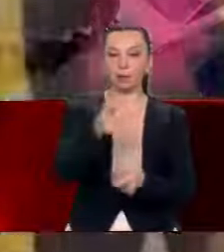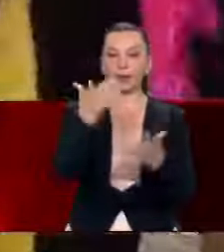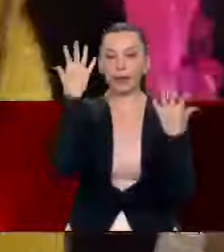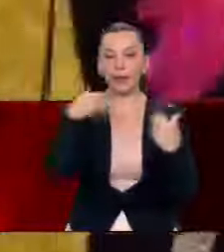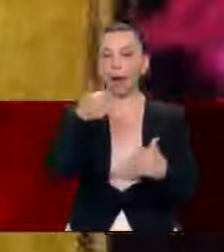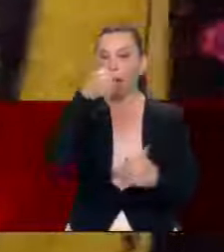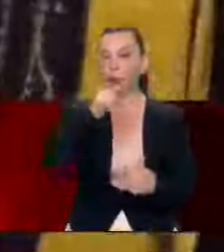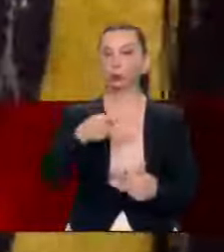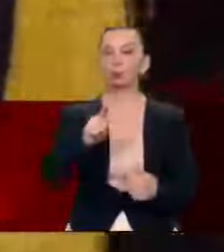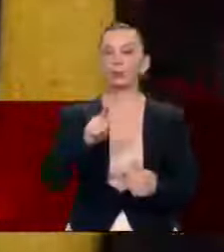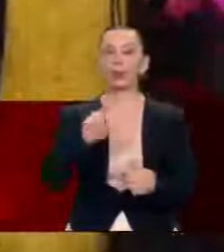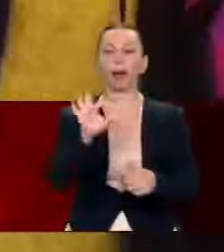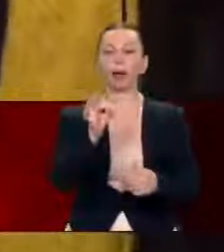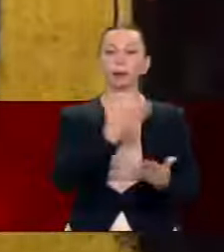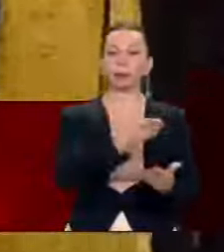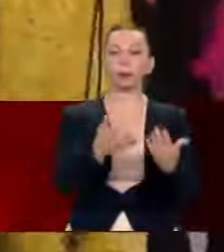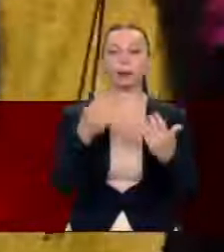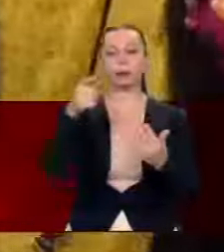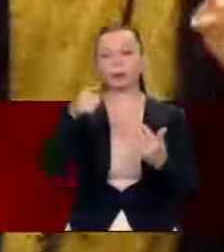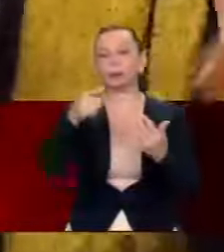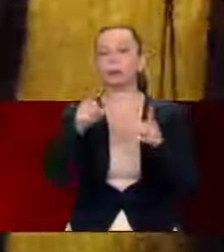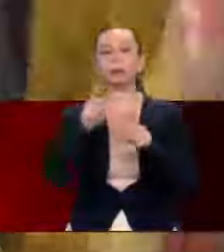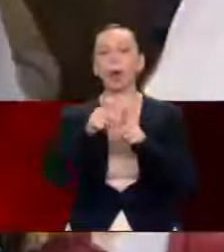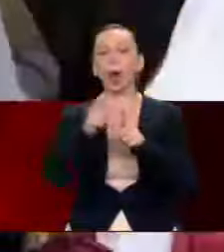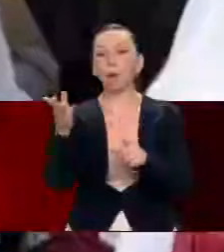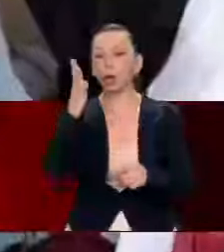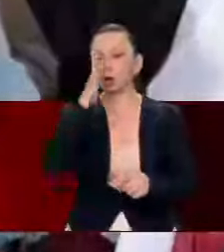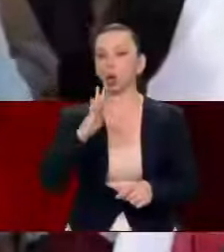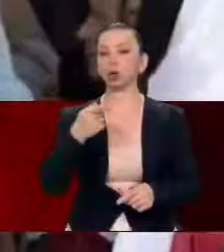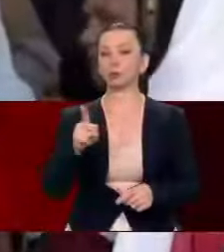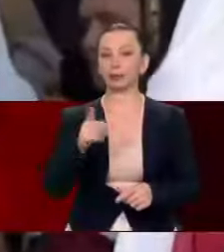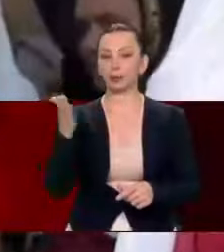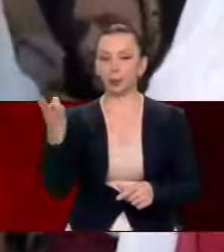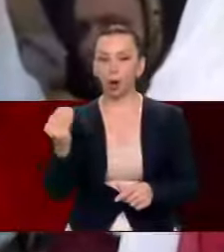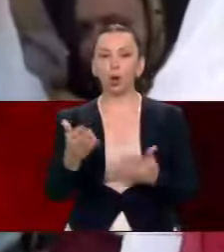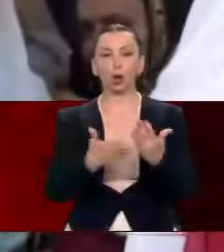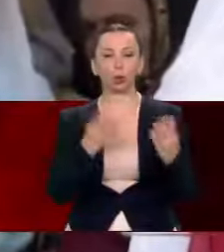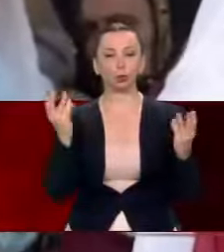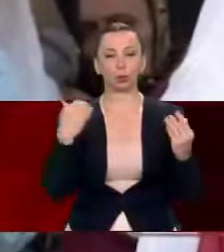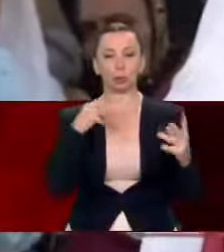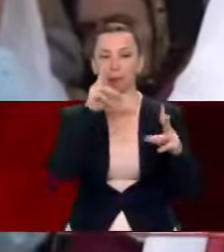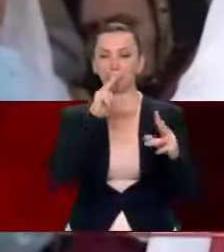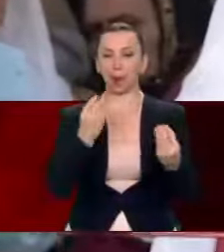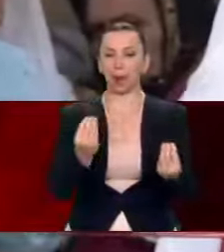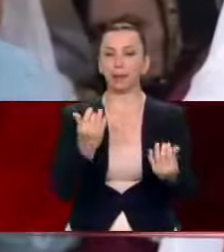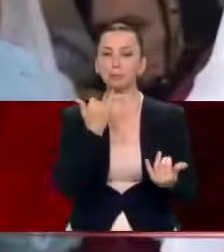bin liralık takı, damada da 400 bin lira takıldı. Düğünümü gerçekten çok beğendim. Tüm